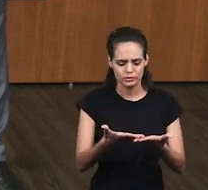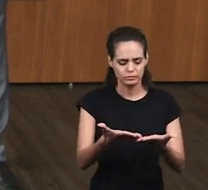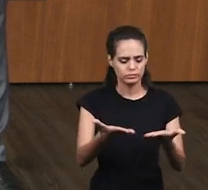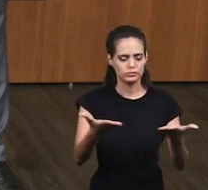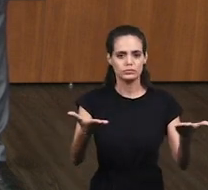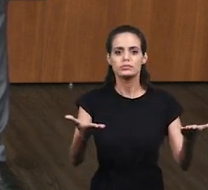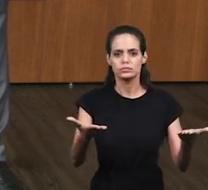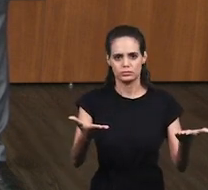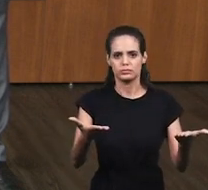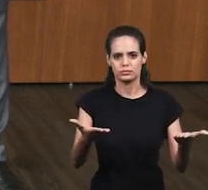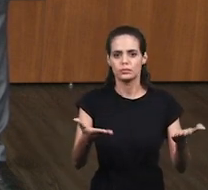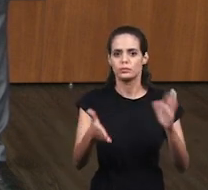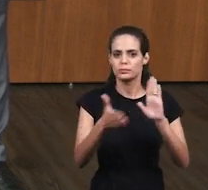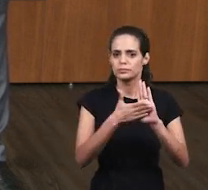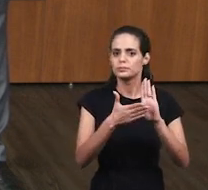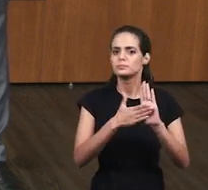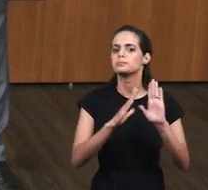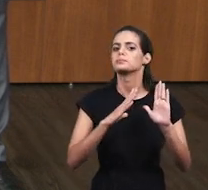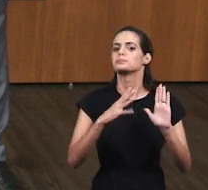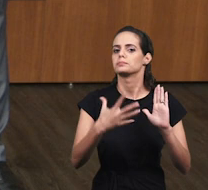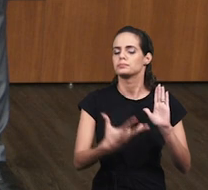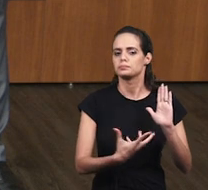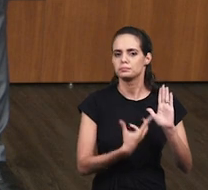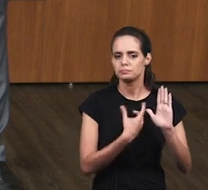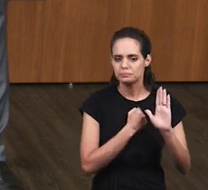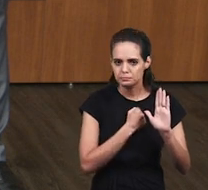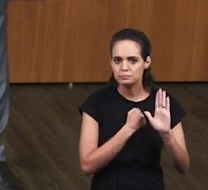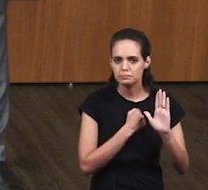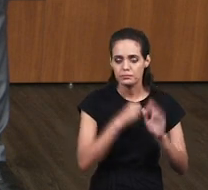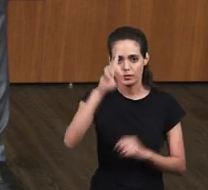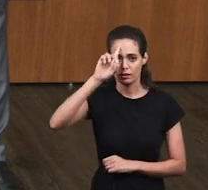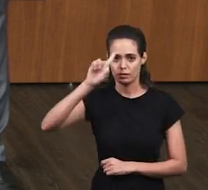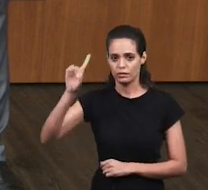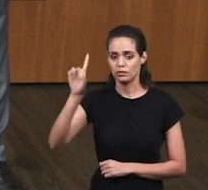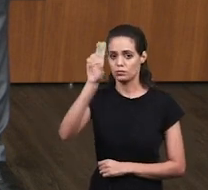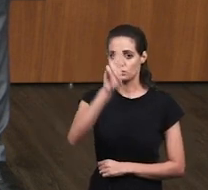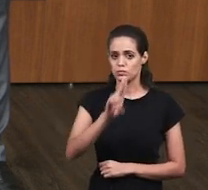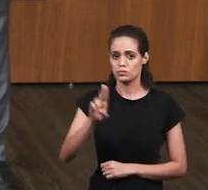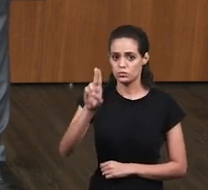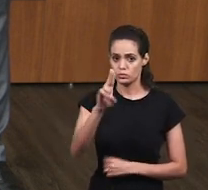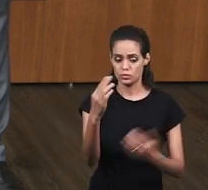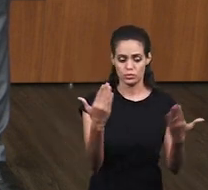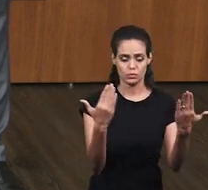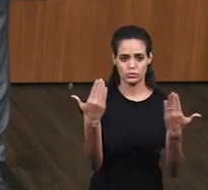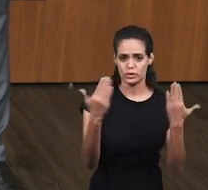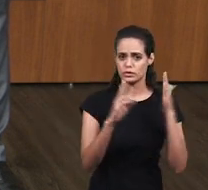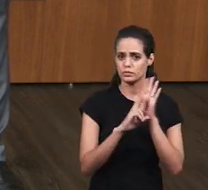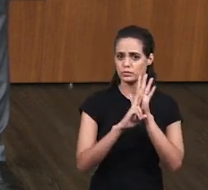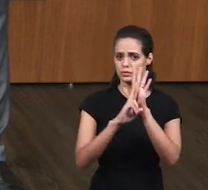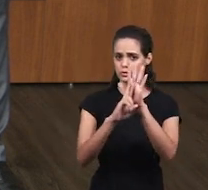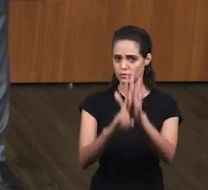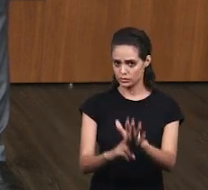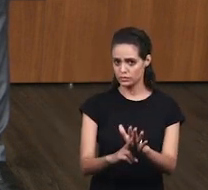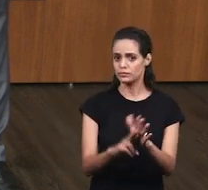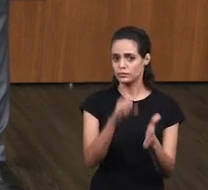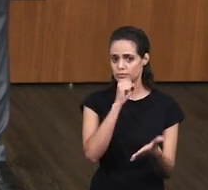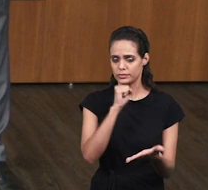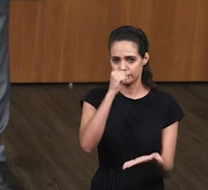nécessaires pour ce projet de rédemption. Dieu utilise des figures des hommes dans l'Ancien